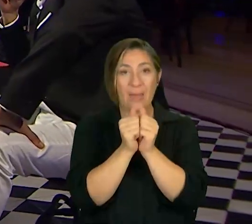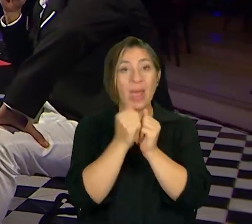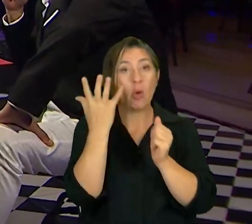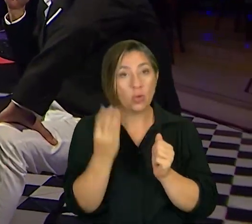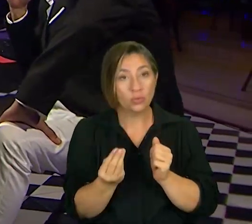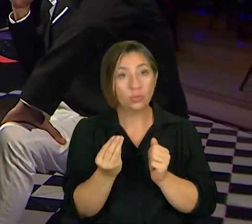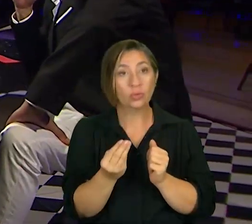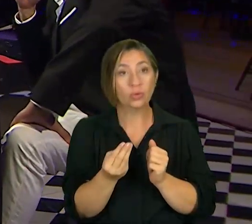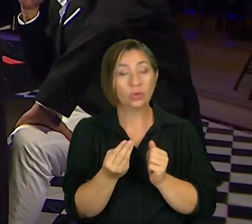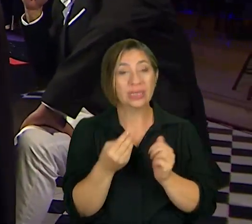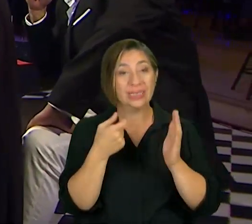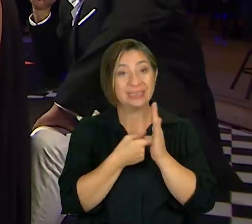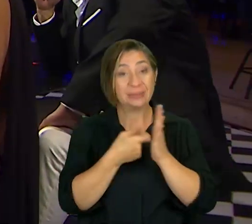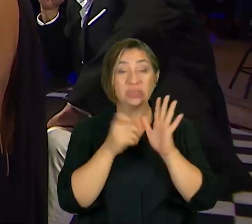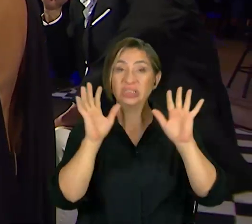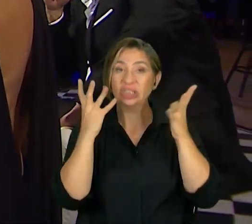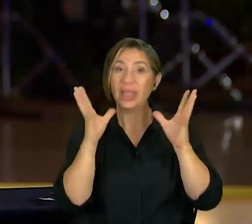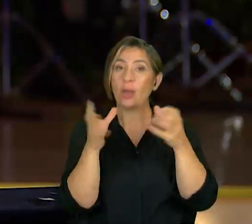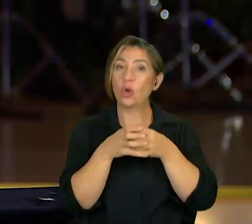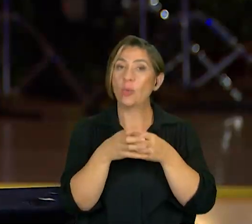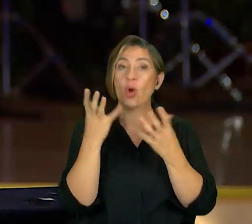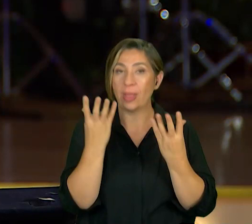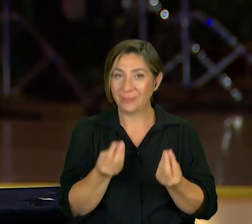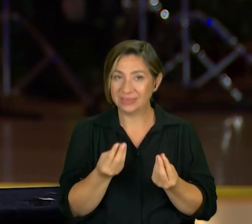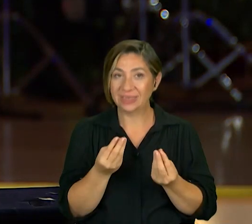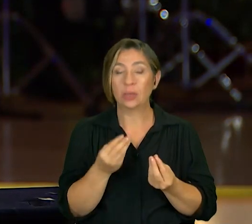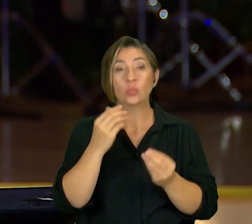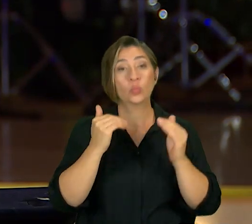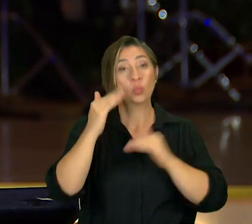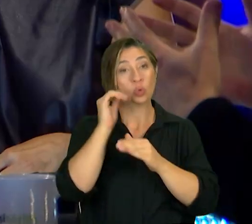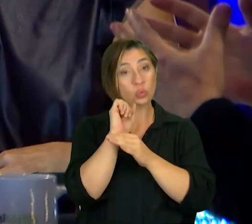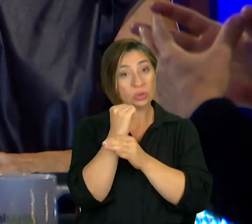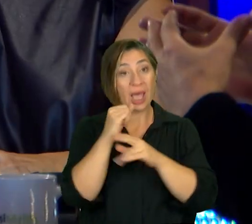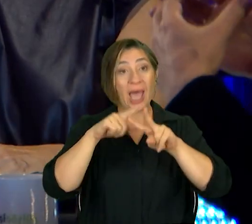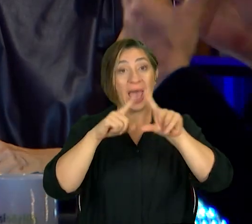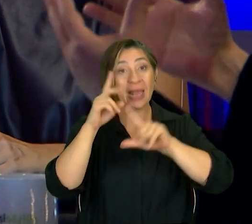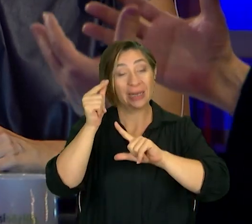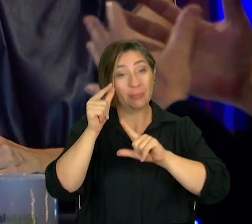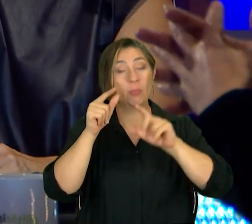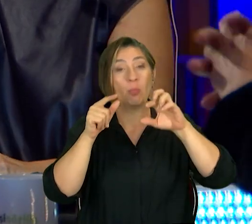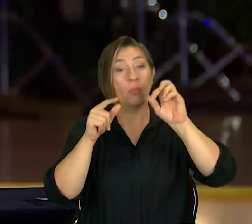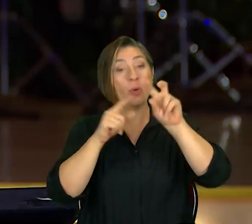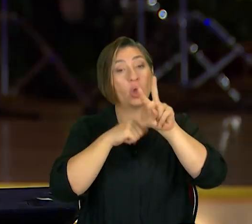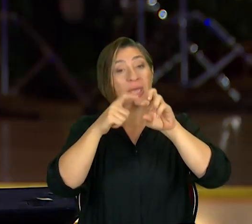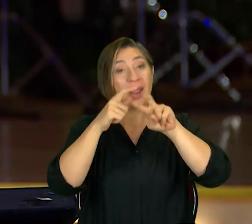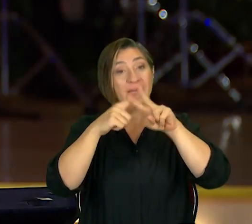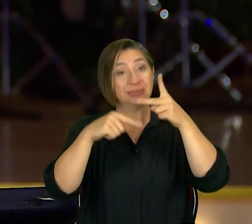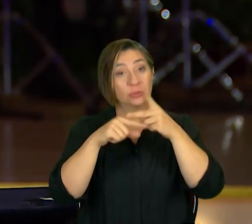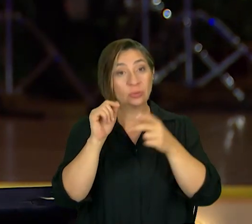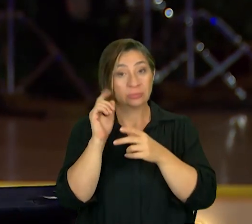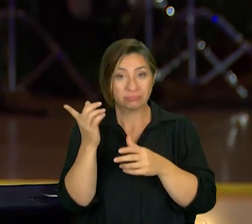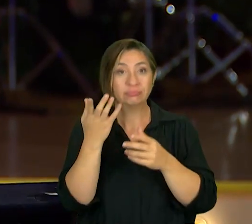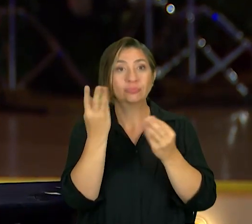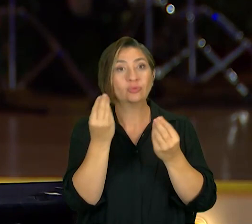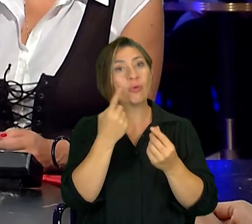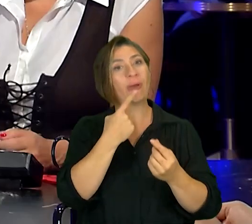geldiği isim Çılgınlar Kulübü olabilirdi. Büyük usta Ali Poyrazoğlu da canı yürekten yaklaşmış, isim